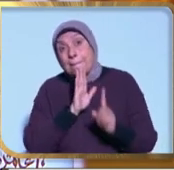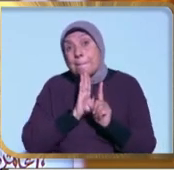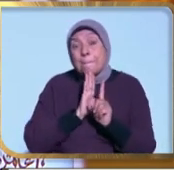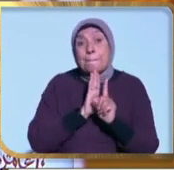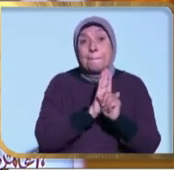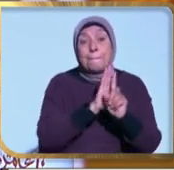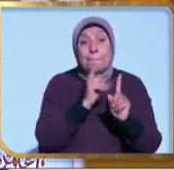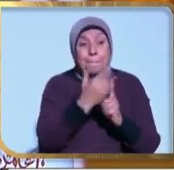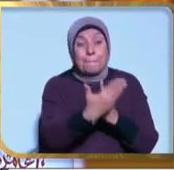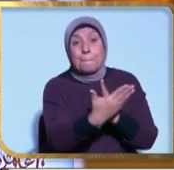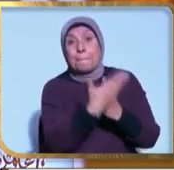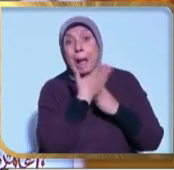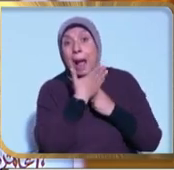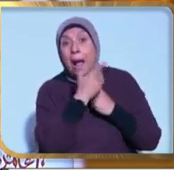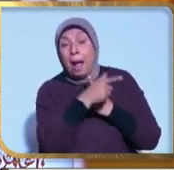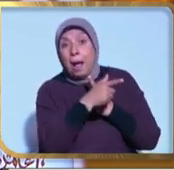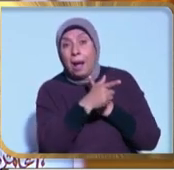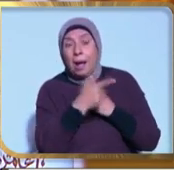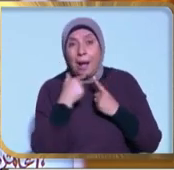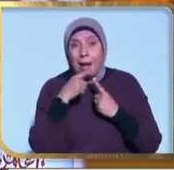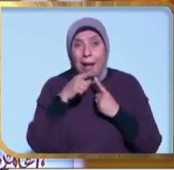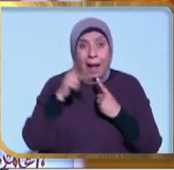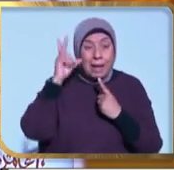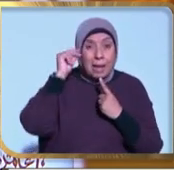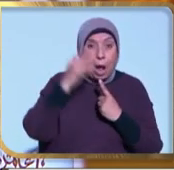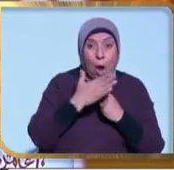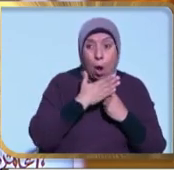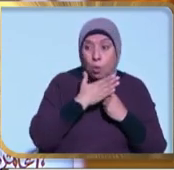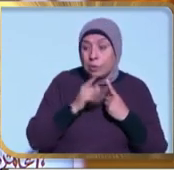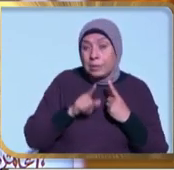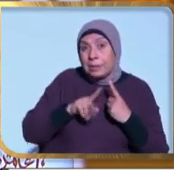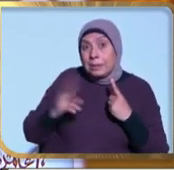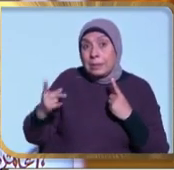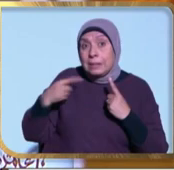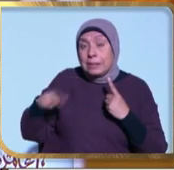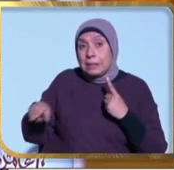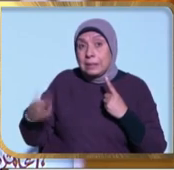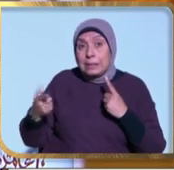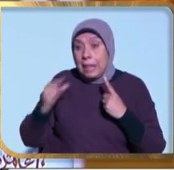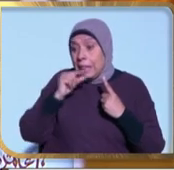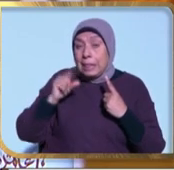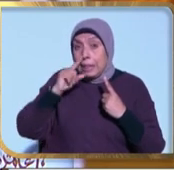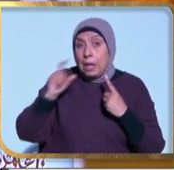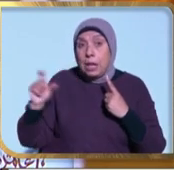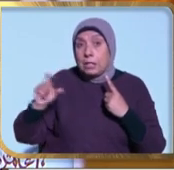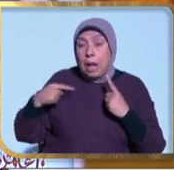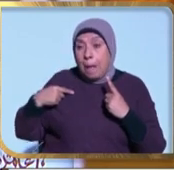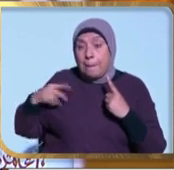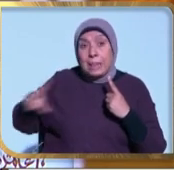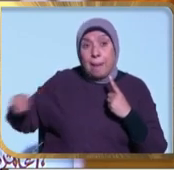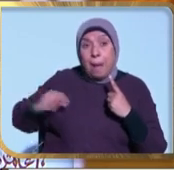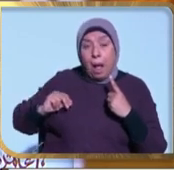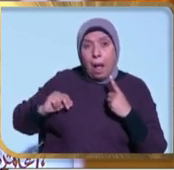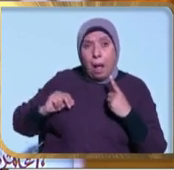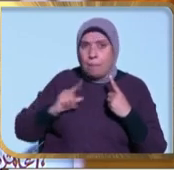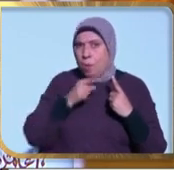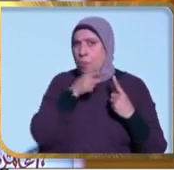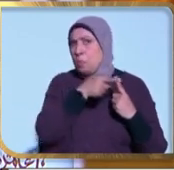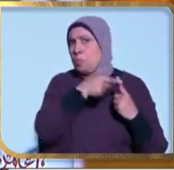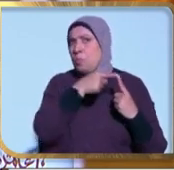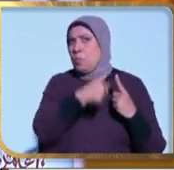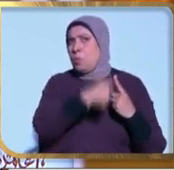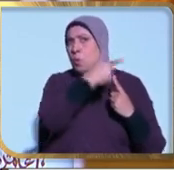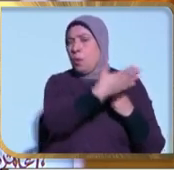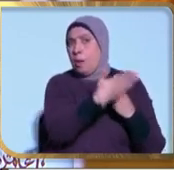تعالى لا ينهاكم الله عن الذين لم يقاتلوكم في الدين ولم يخرجوكم من دياركم